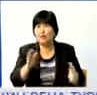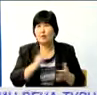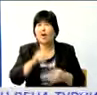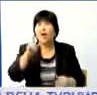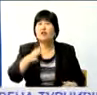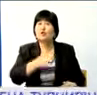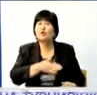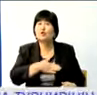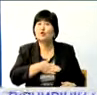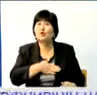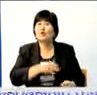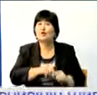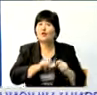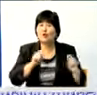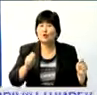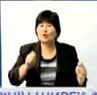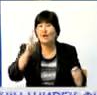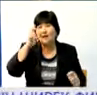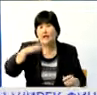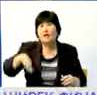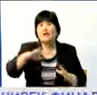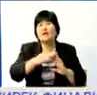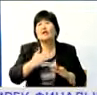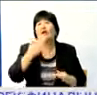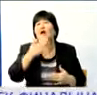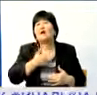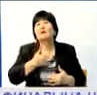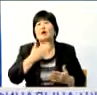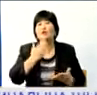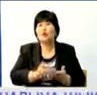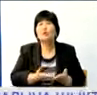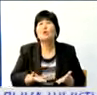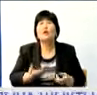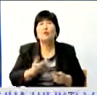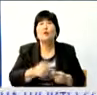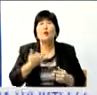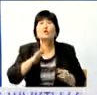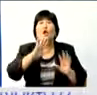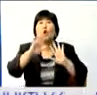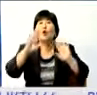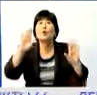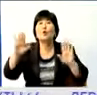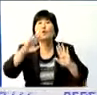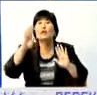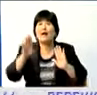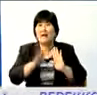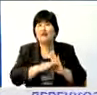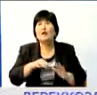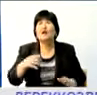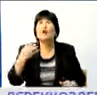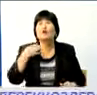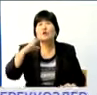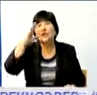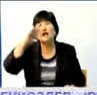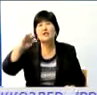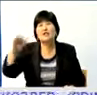Адамның жүрегін қозғайды. Біз елді аңсап жүреміз қайда жүрсек те. Сол енді осы көрменің аясында осы қызылордалық жігіттер